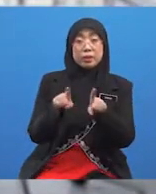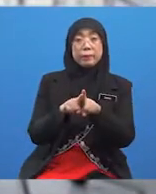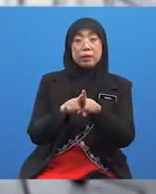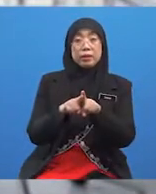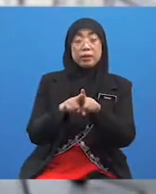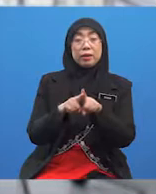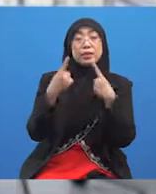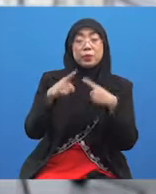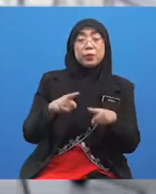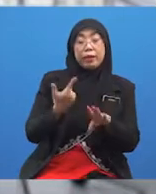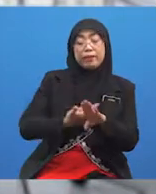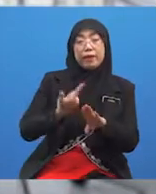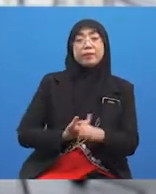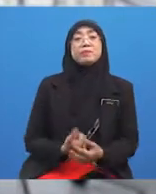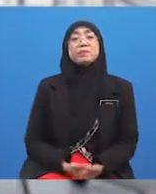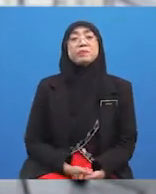latihan pengukuhan.